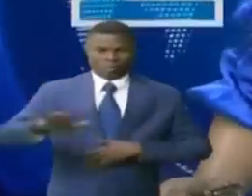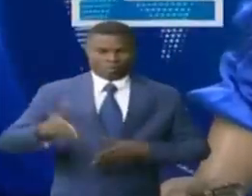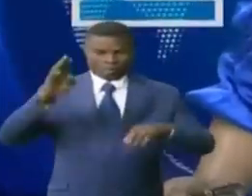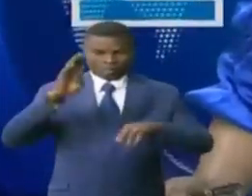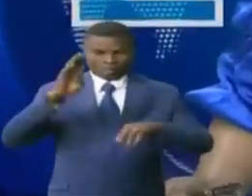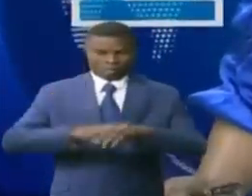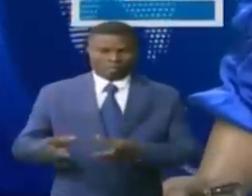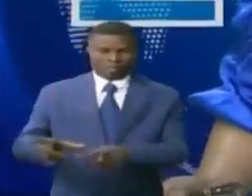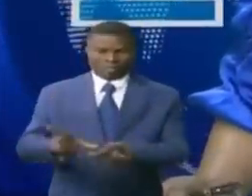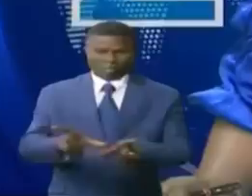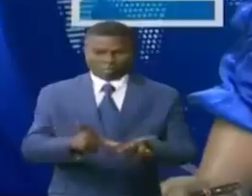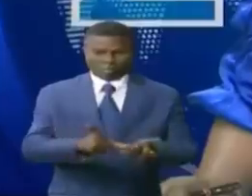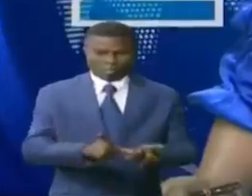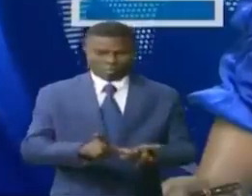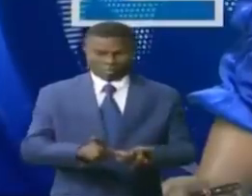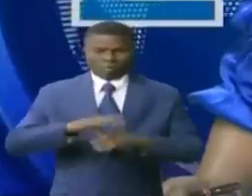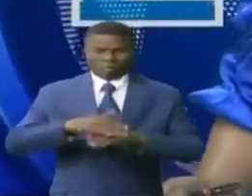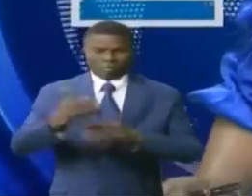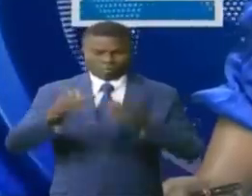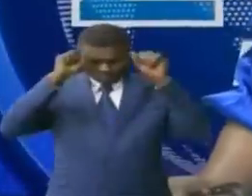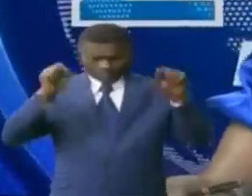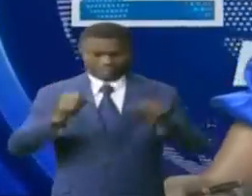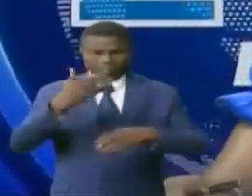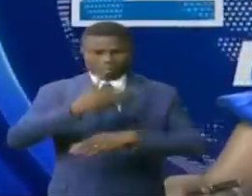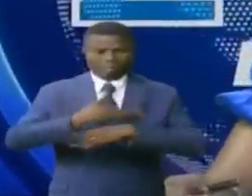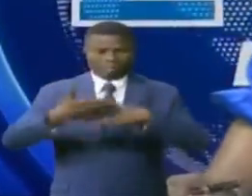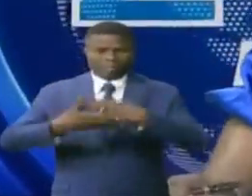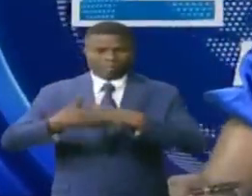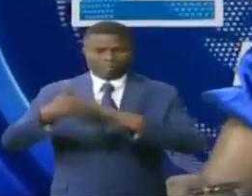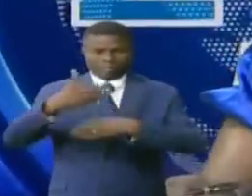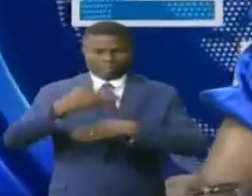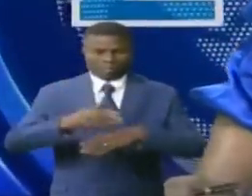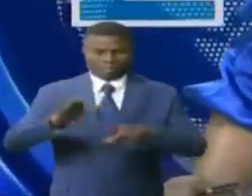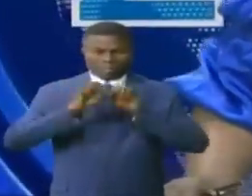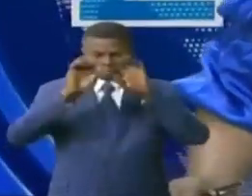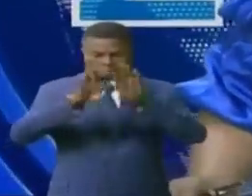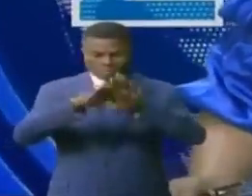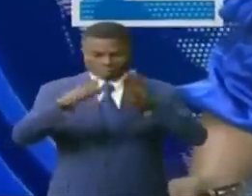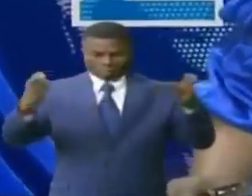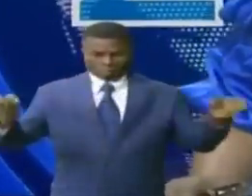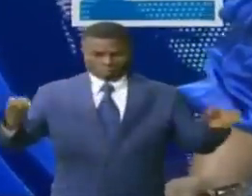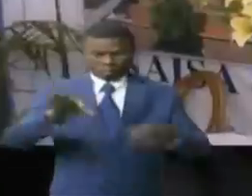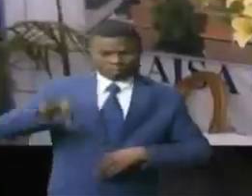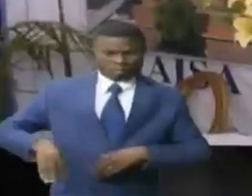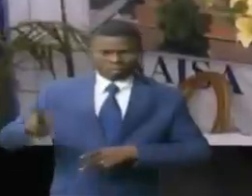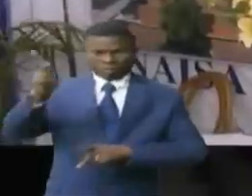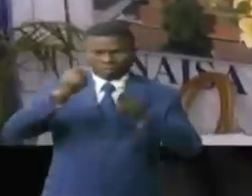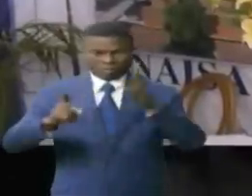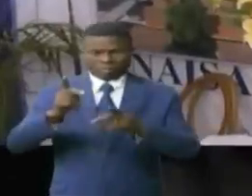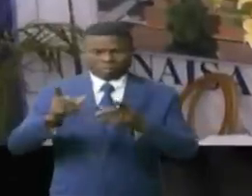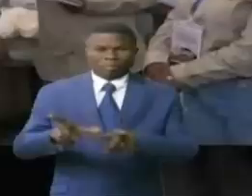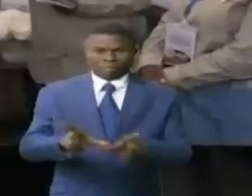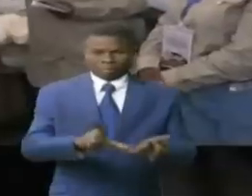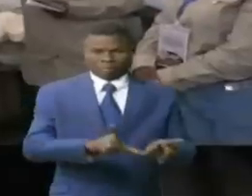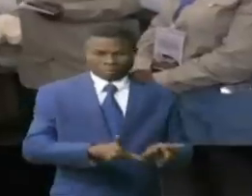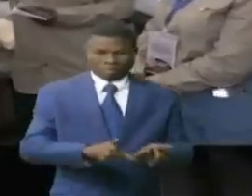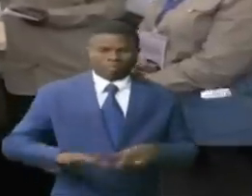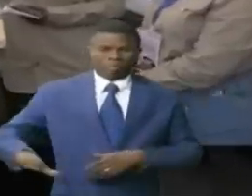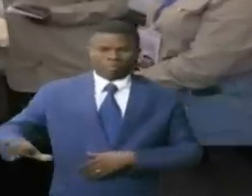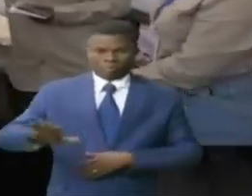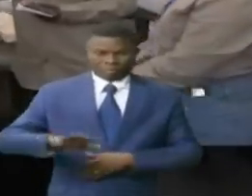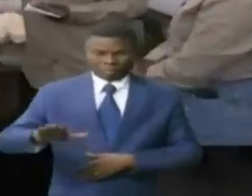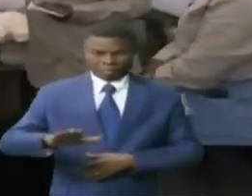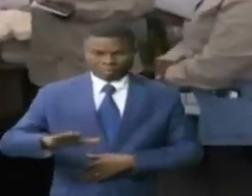au Lualaba. Dans la suite du chef de l'État, des infrastructures sont inaugurées pour le grand bien du peuple de cette partie de la